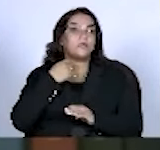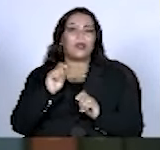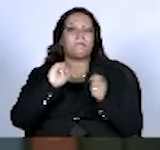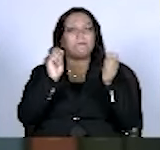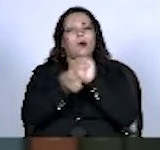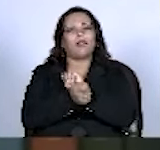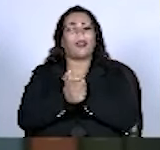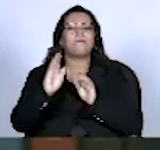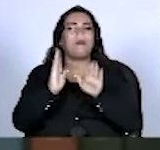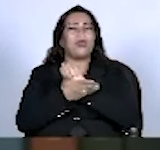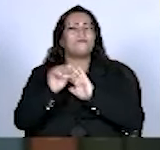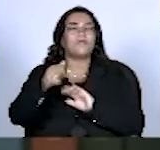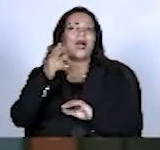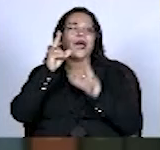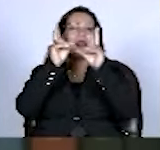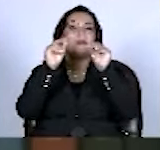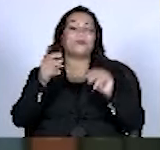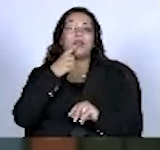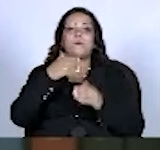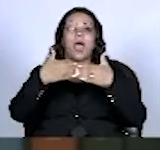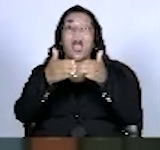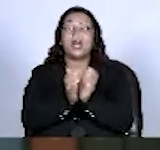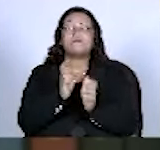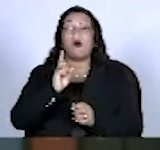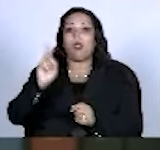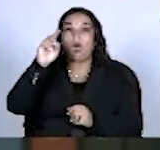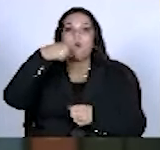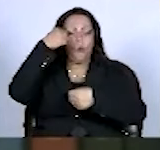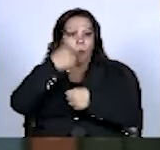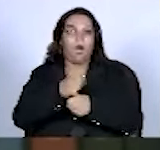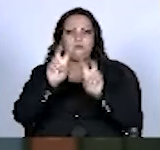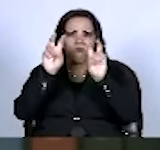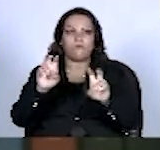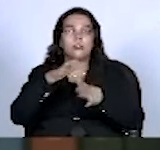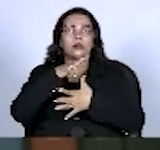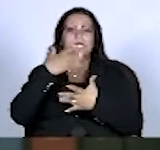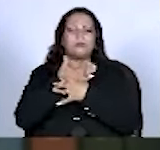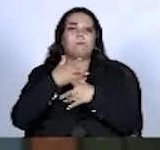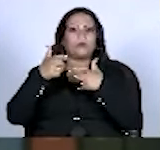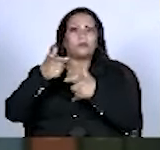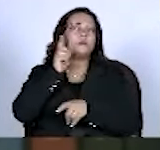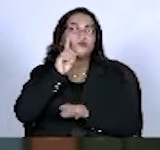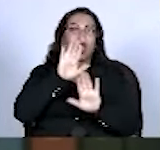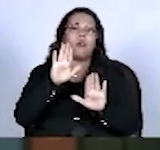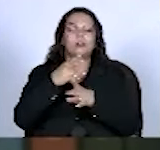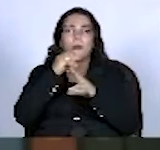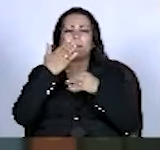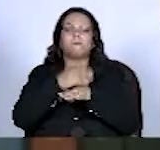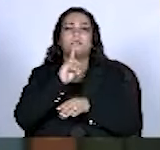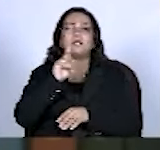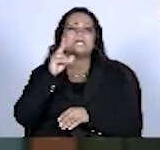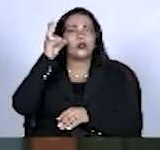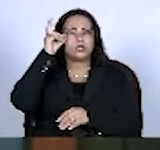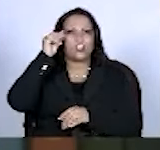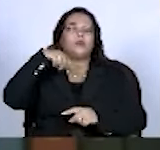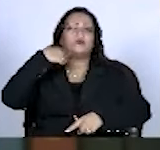لبنان رغم ان حزب الله طالب بوقف اطلاق النار واعلن رغبته زي ما هنتكلم كمان شويه لكن اسرائيل